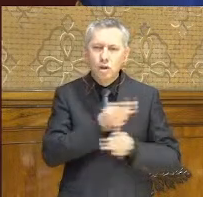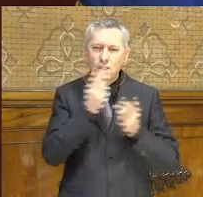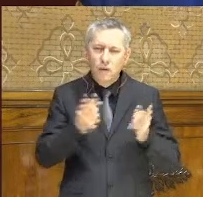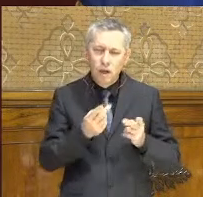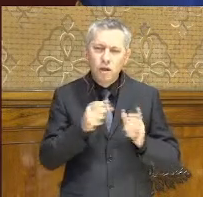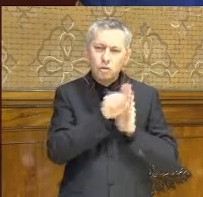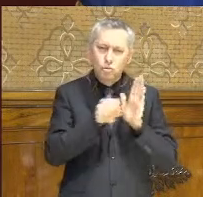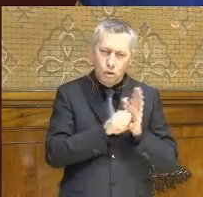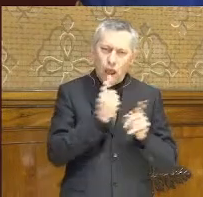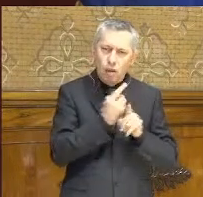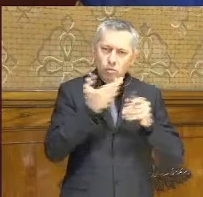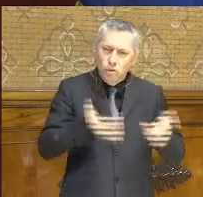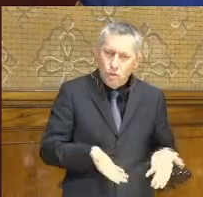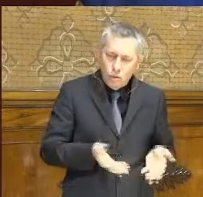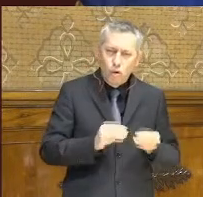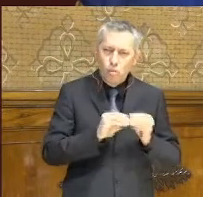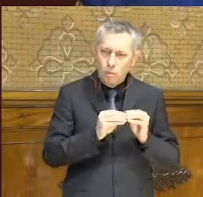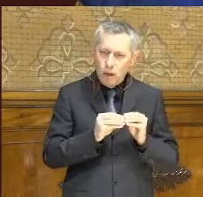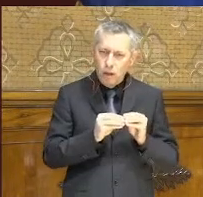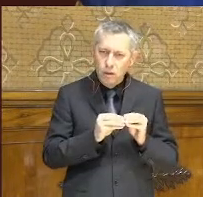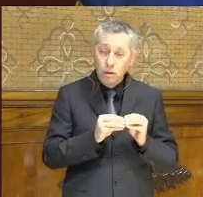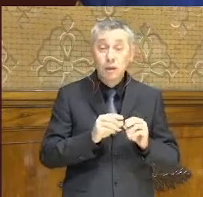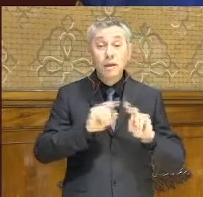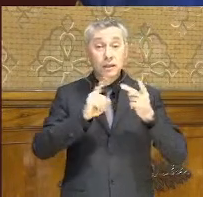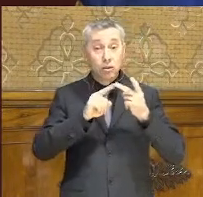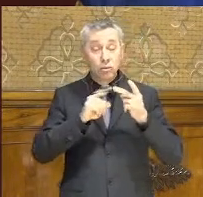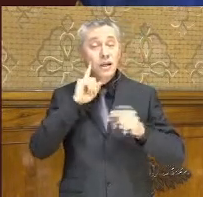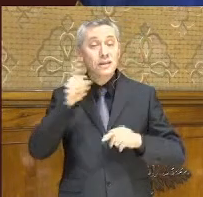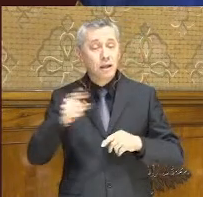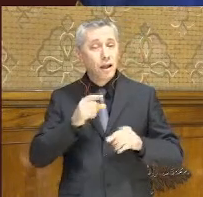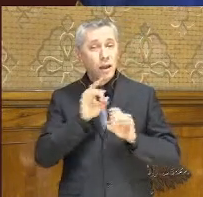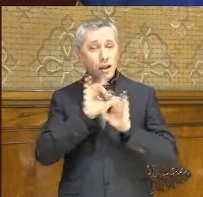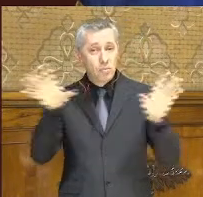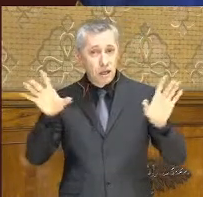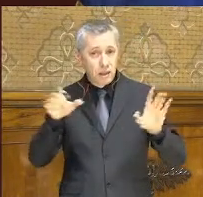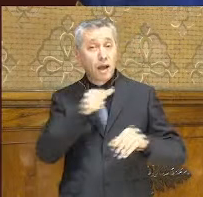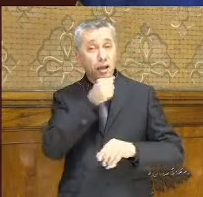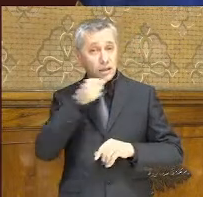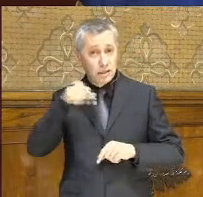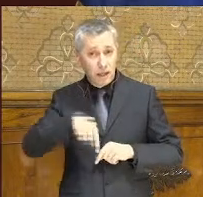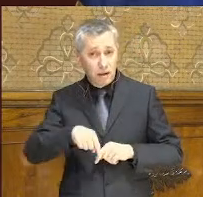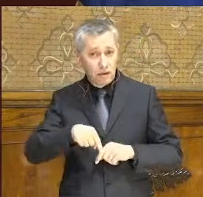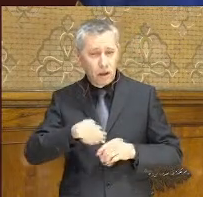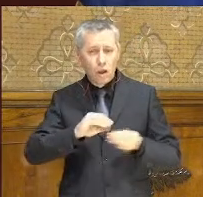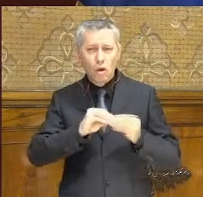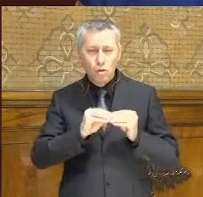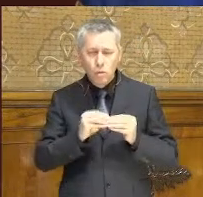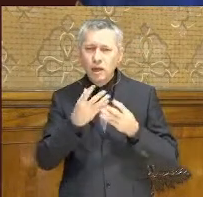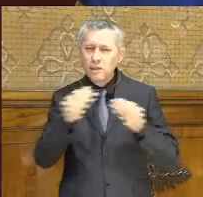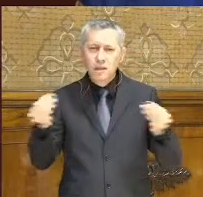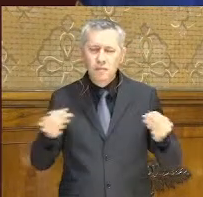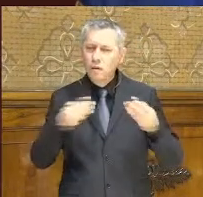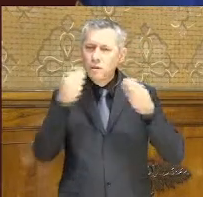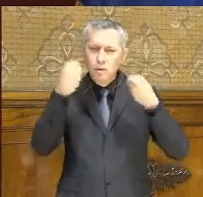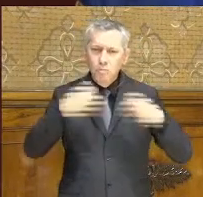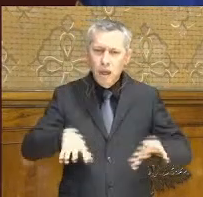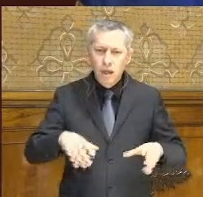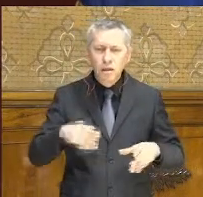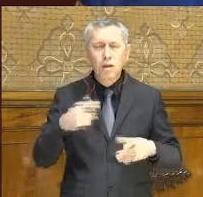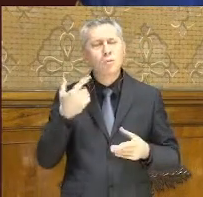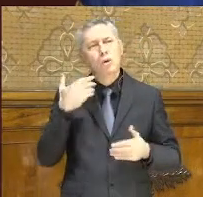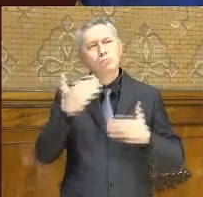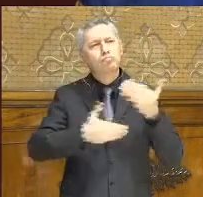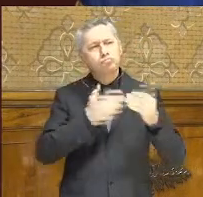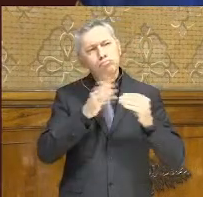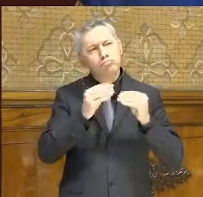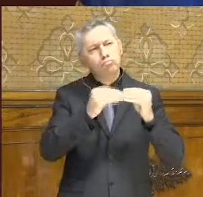bisogno? E la seconda: se la libertà è essenziale per la civiltà umana, perché così spesso la perdiamo di vista nel creare una